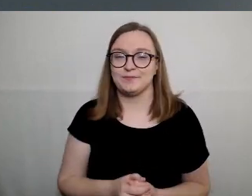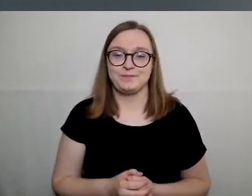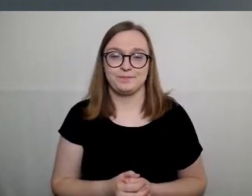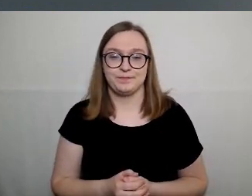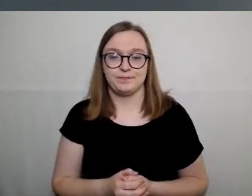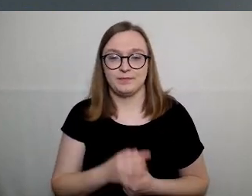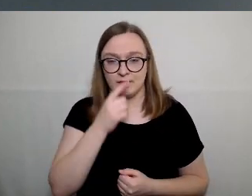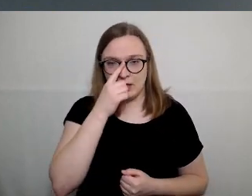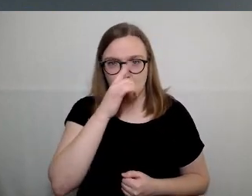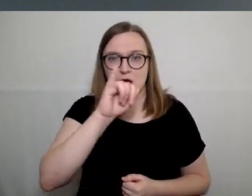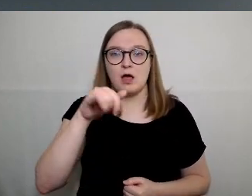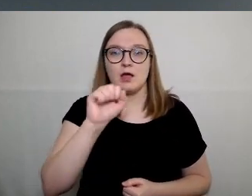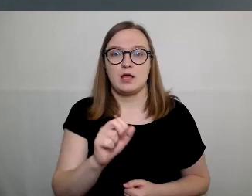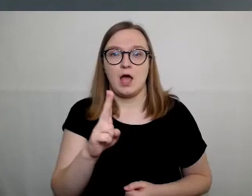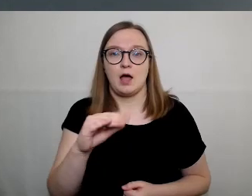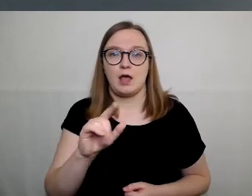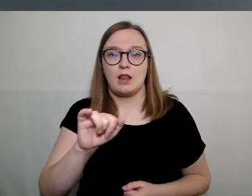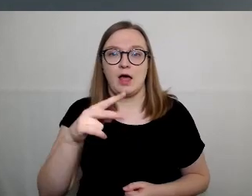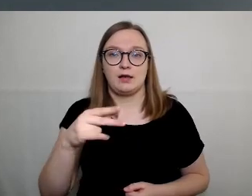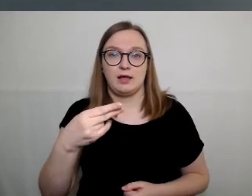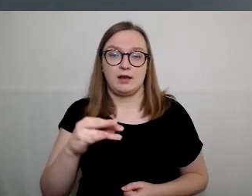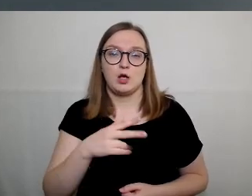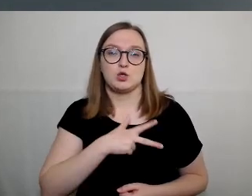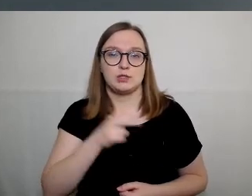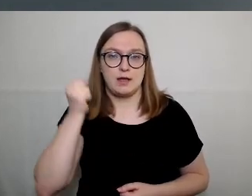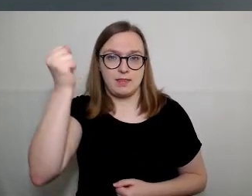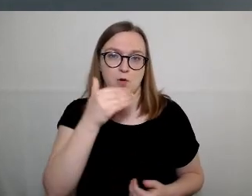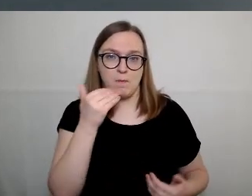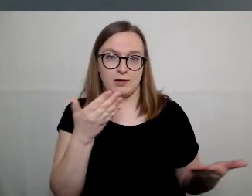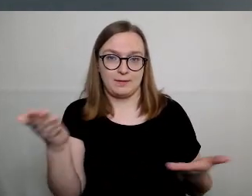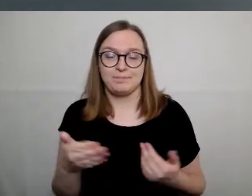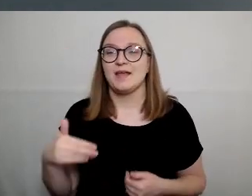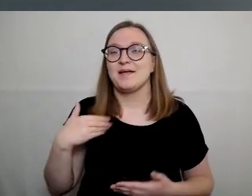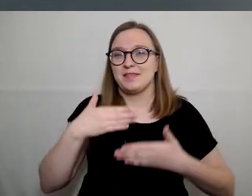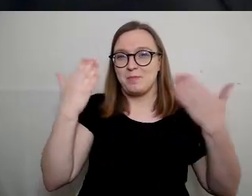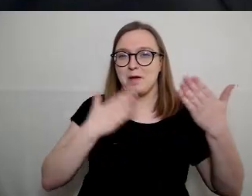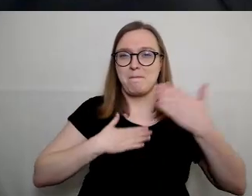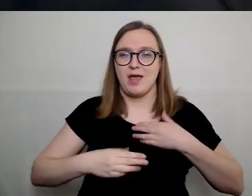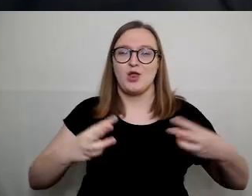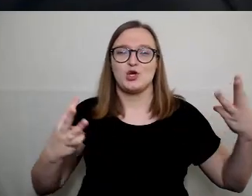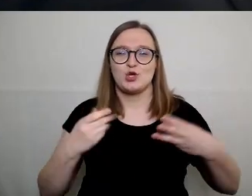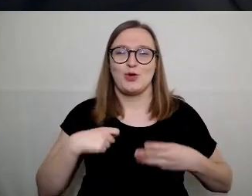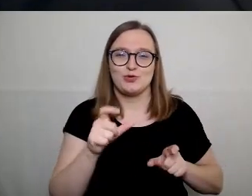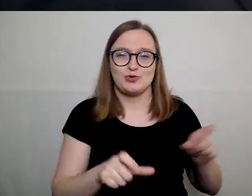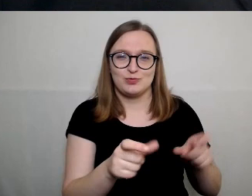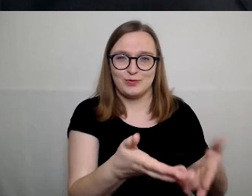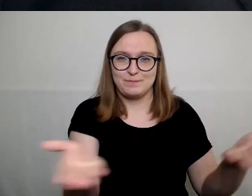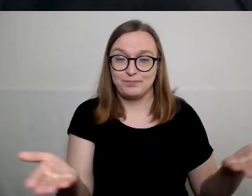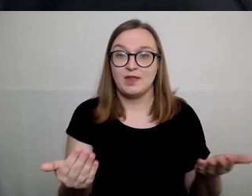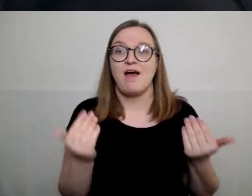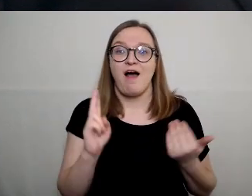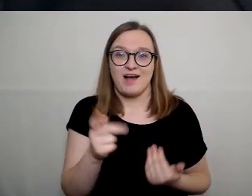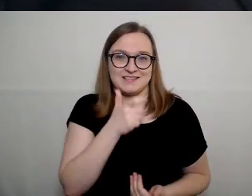Raminta Jakelaitienė, socialdemokratų partija. Labadiena, mėly Šakių rajono gyventojai, šios transliacijos